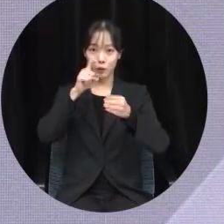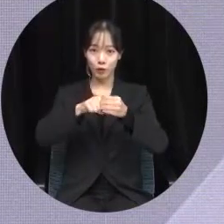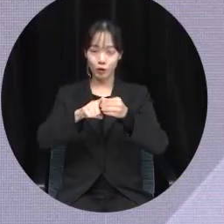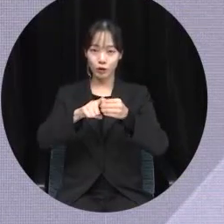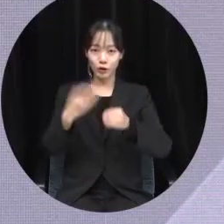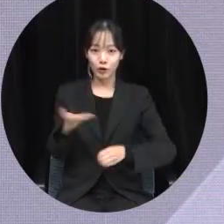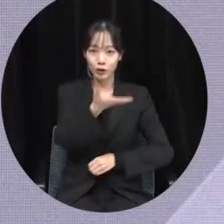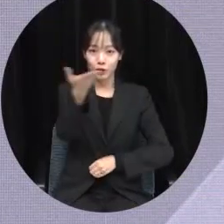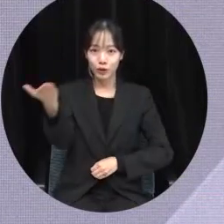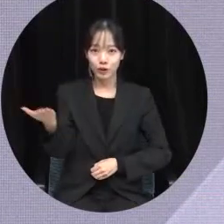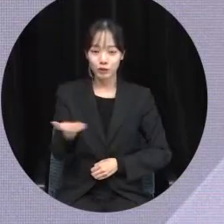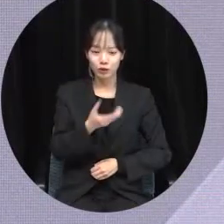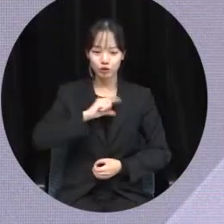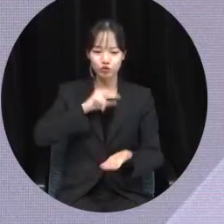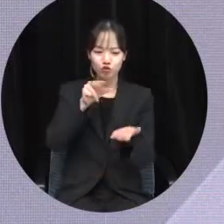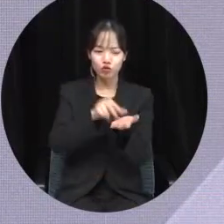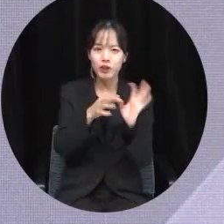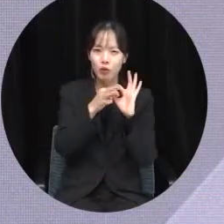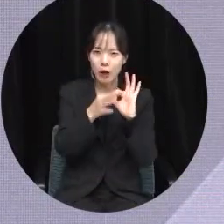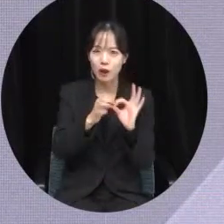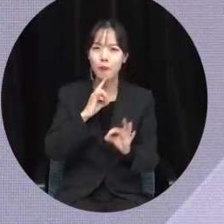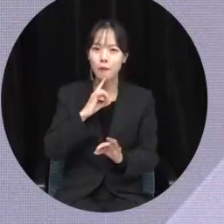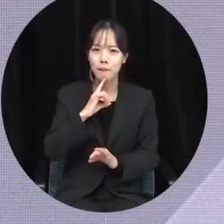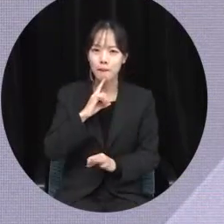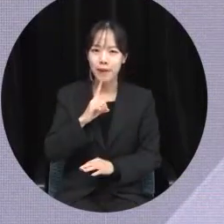주제에서 벗어난 발언을 하거나